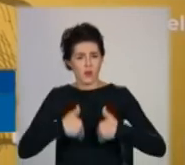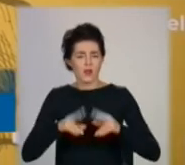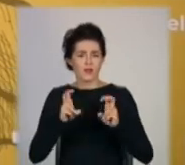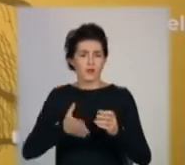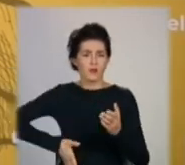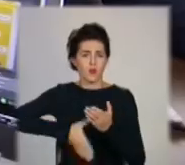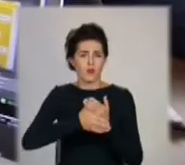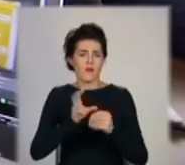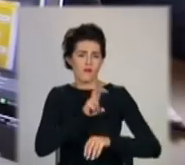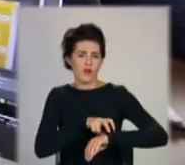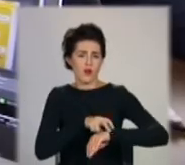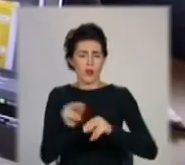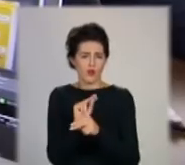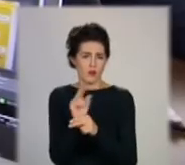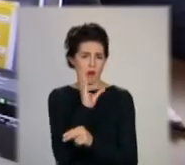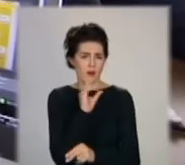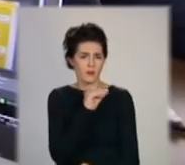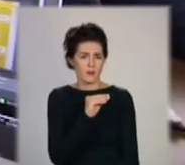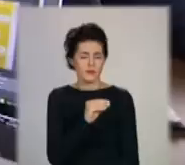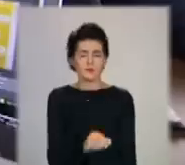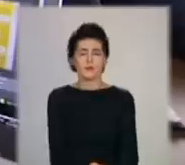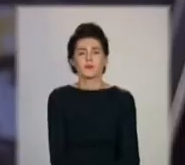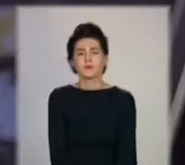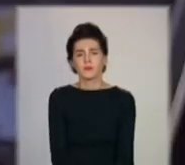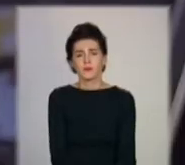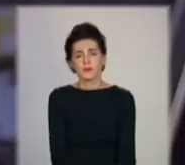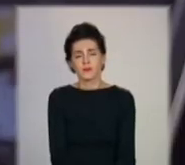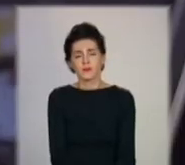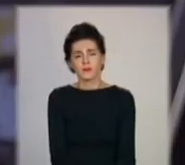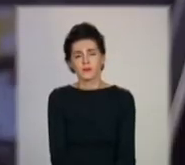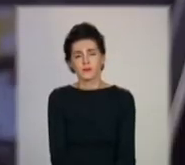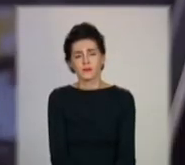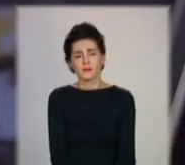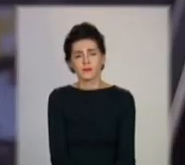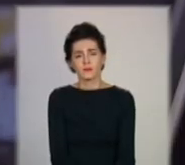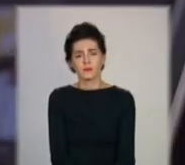легше таких людей лічити. Вікторія Чистюхіна, Володимир Конопляк для телеканалу Донбас.